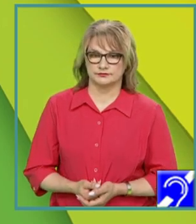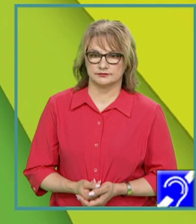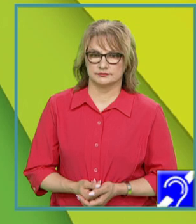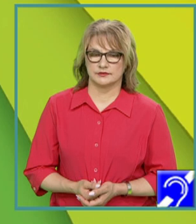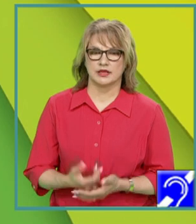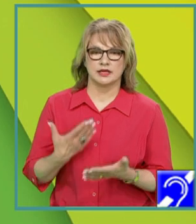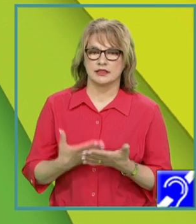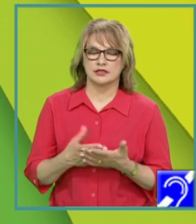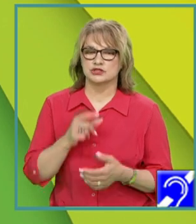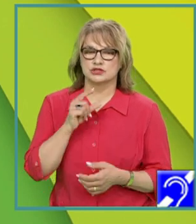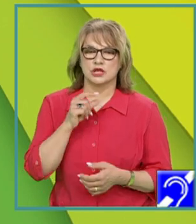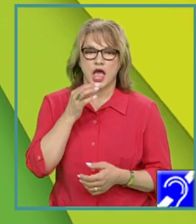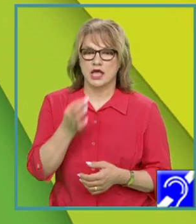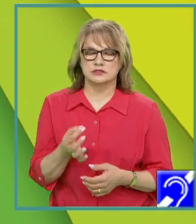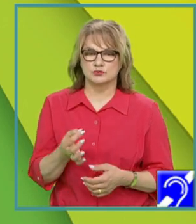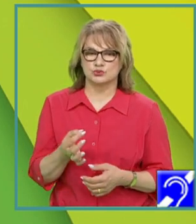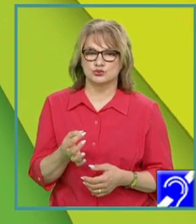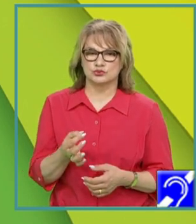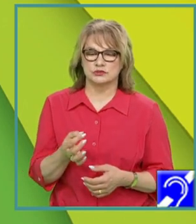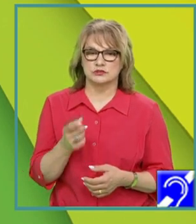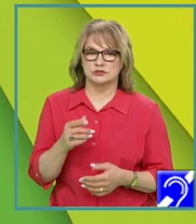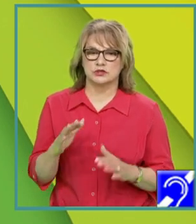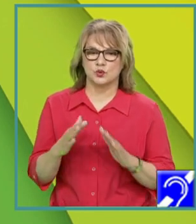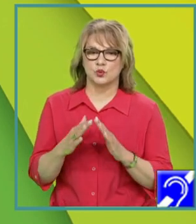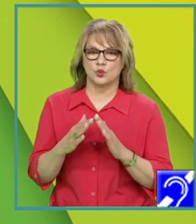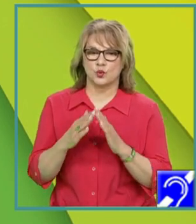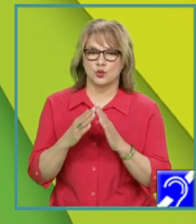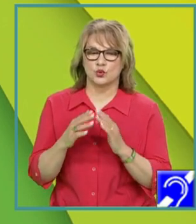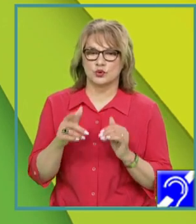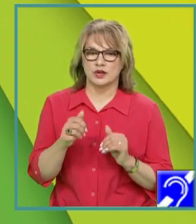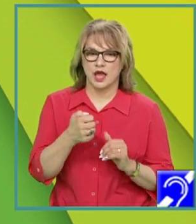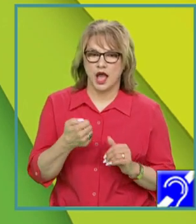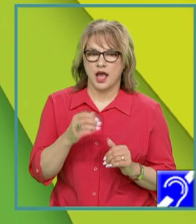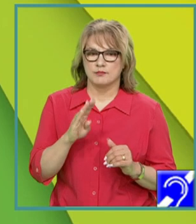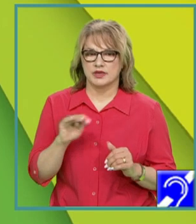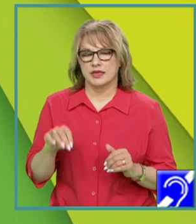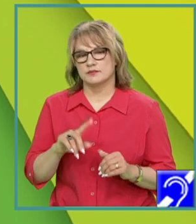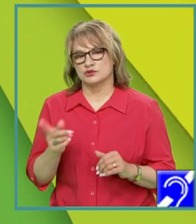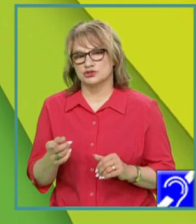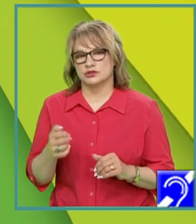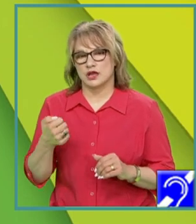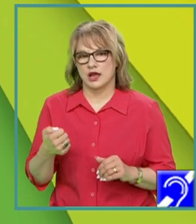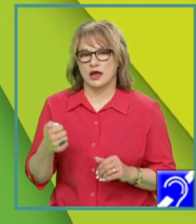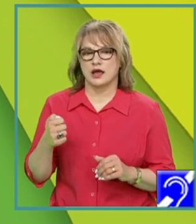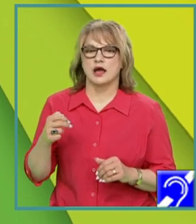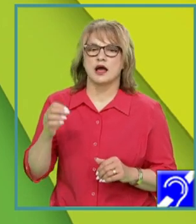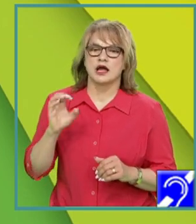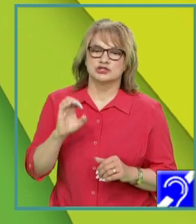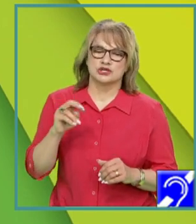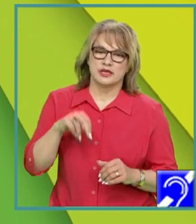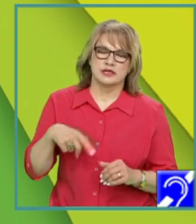De ce am spus că unghiurile a b m și a c n